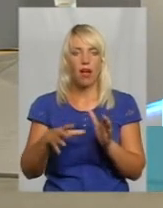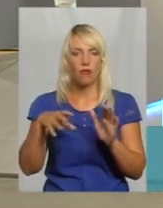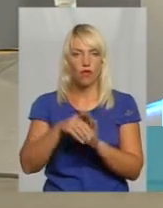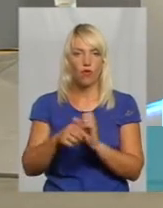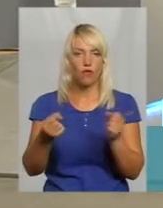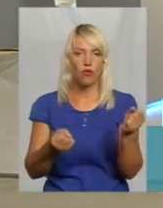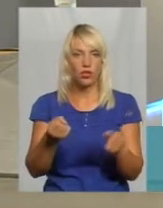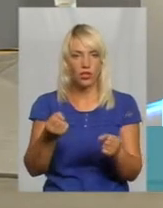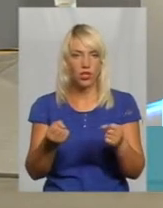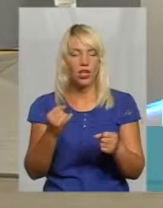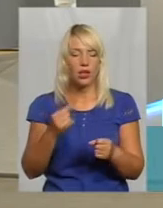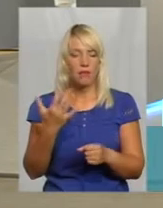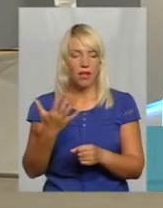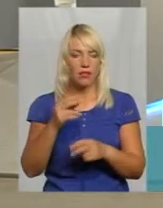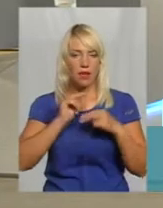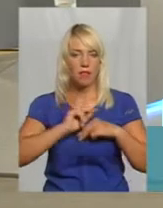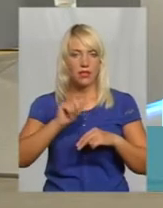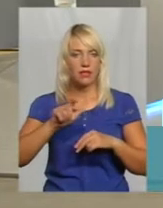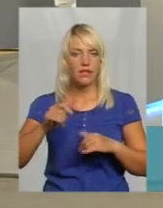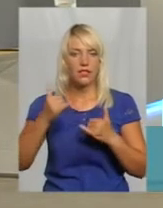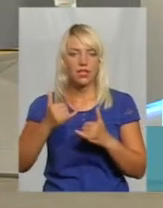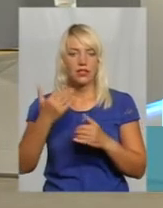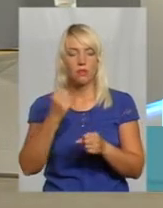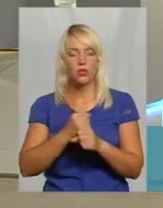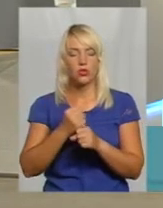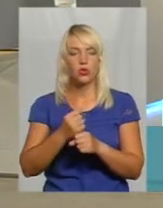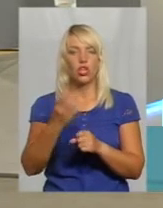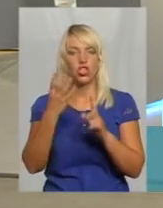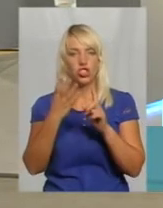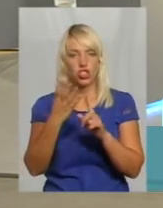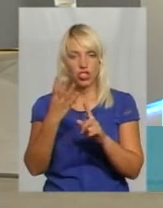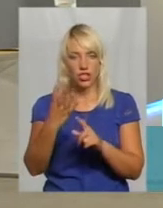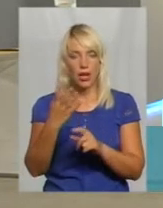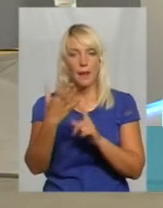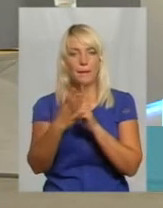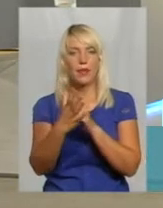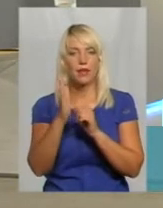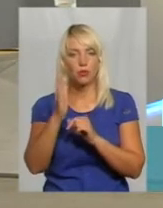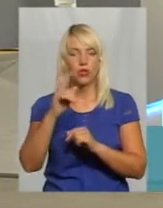п'ять працівників, зараз працює 4, п'ятий буде психолог, заробітна плата,